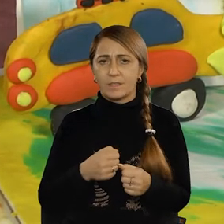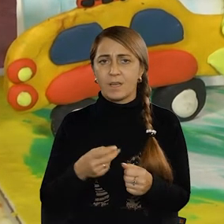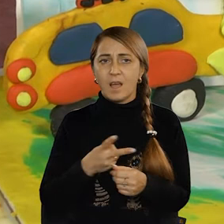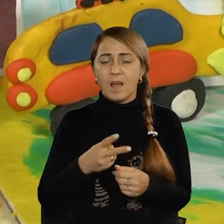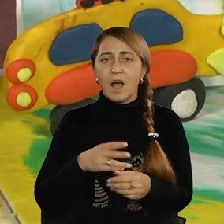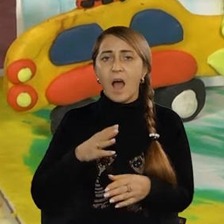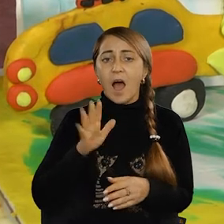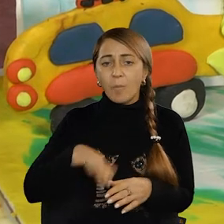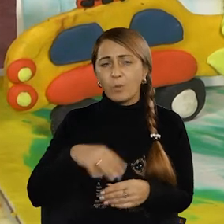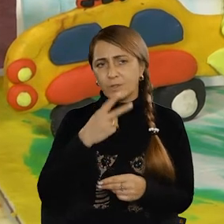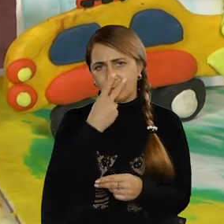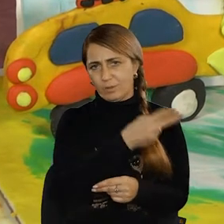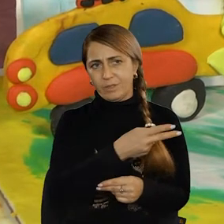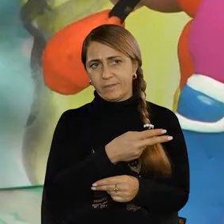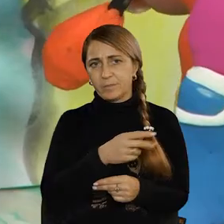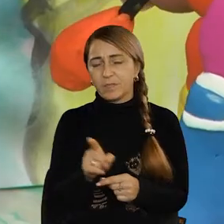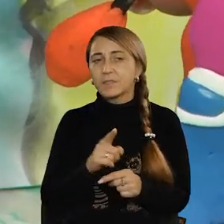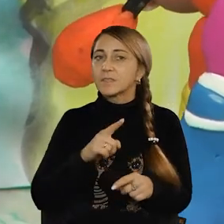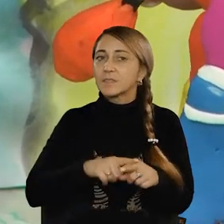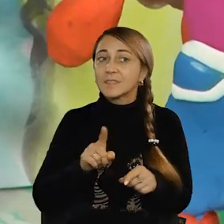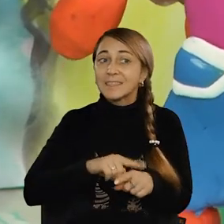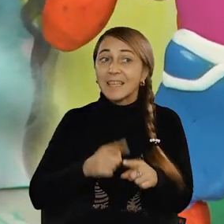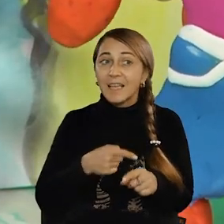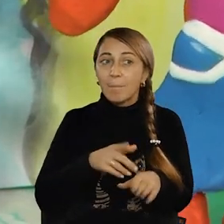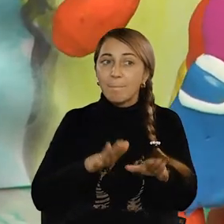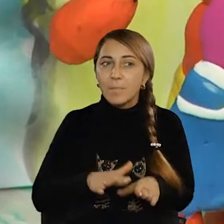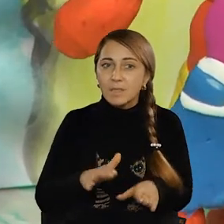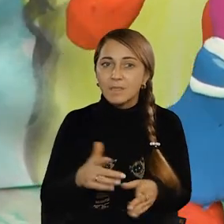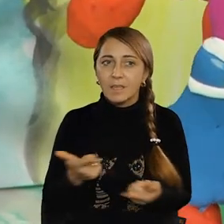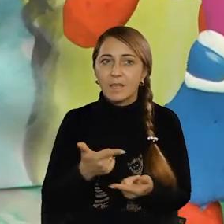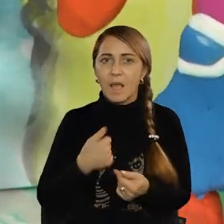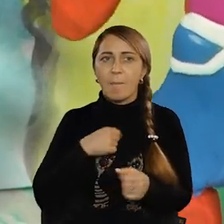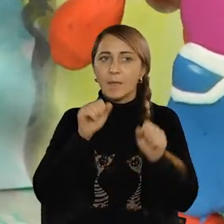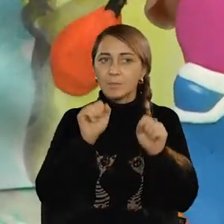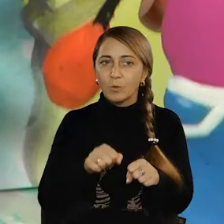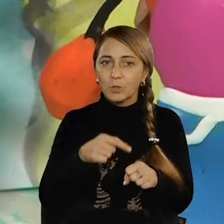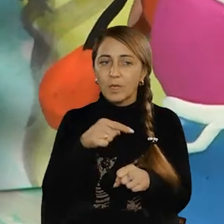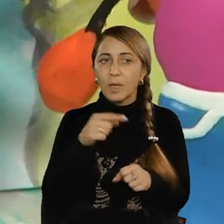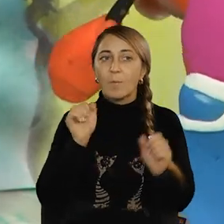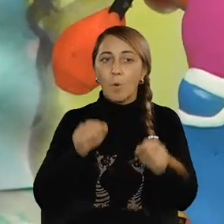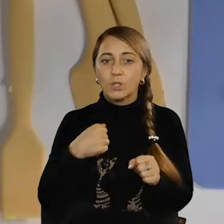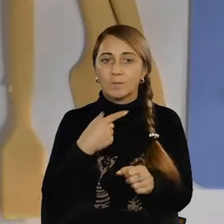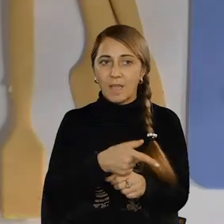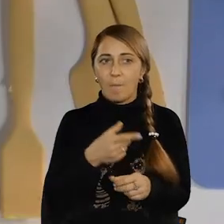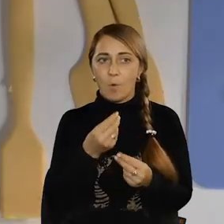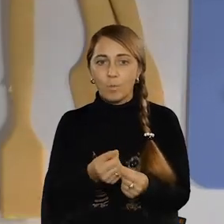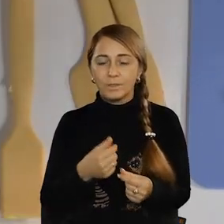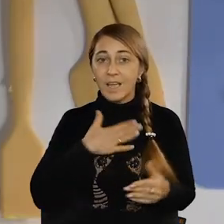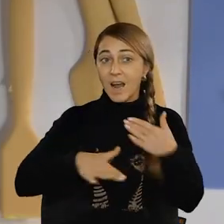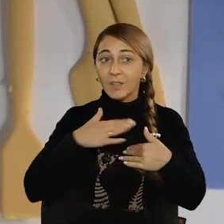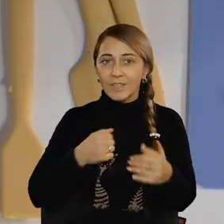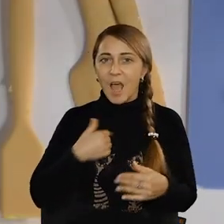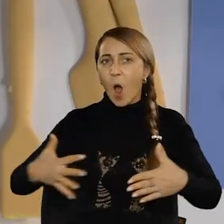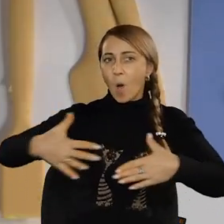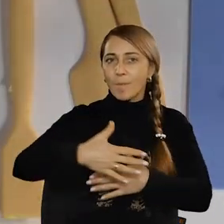архітектурою помилуємося наступного разу. Це саме те місце, де ми зможемо його купити. На радощах я